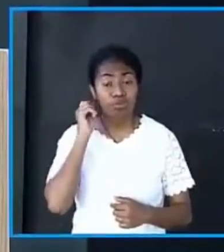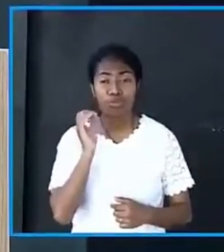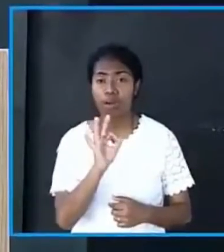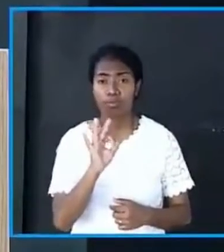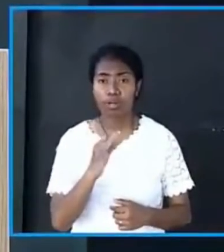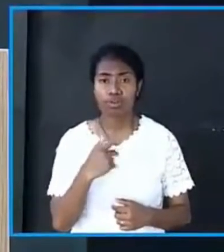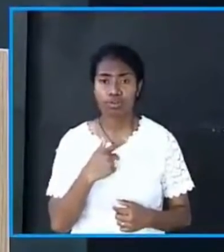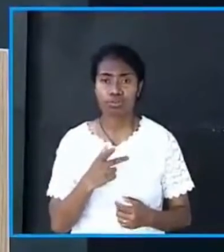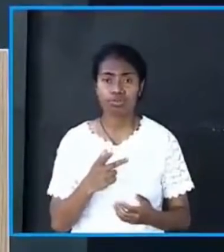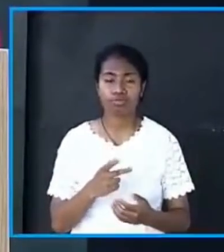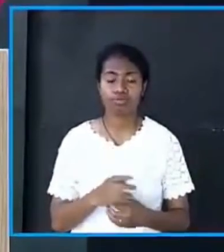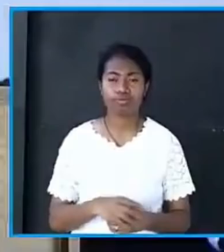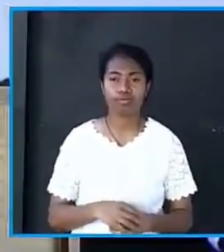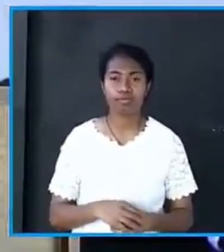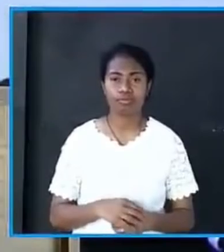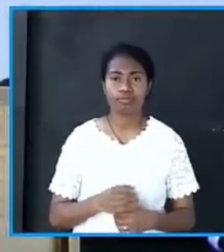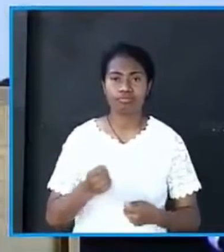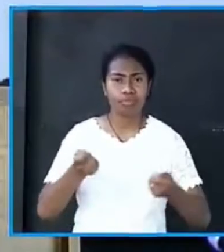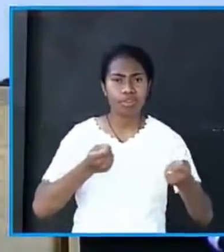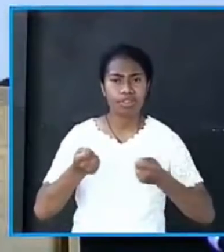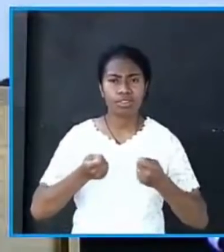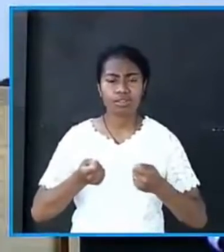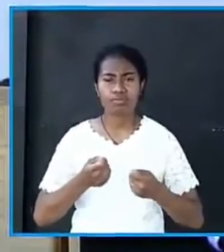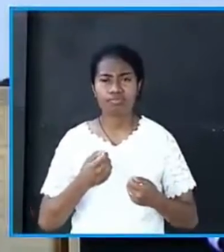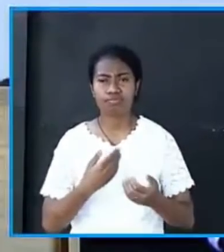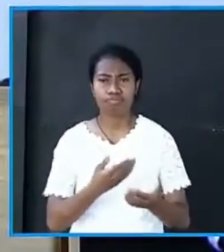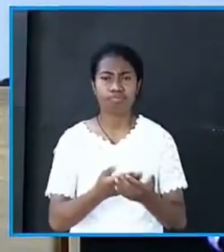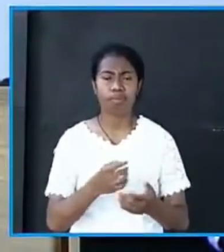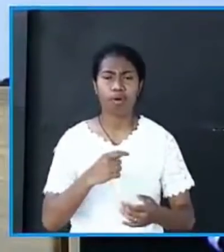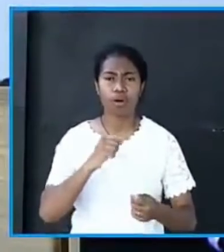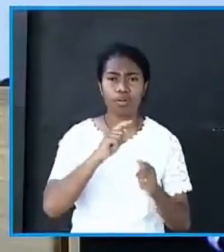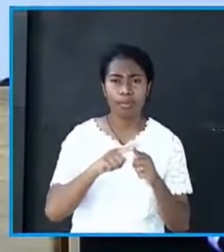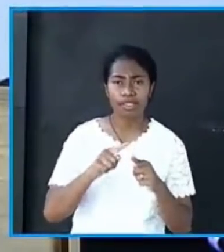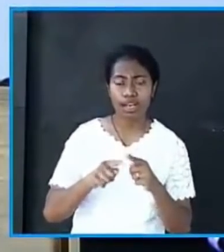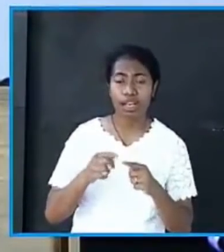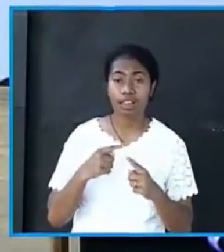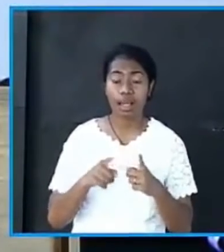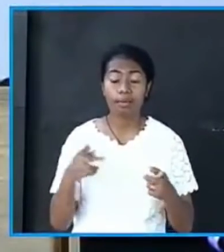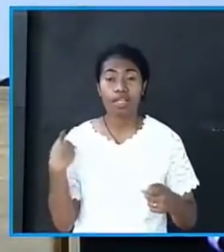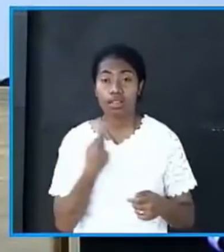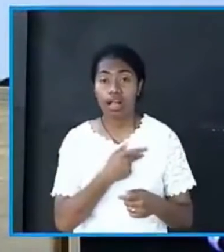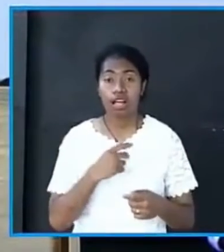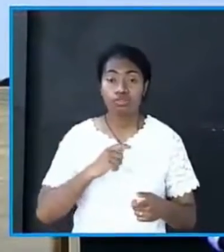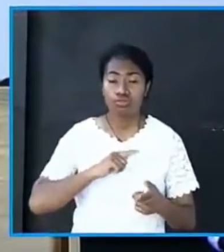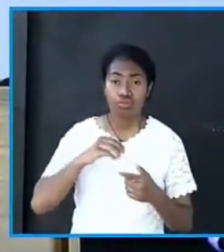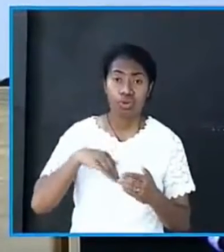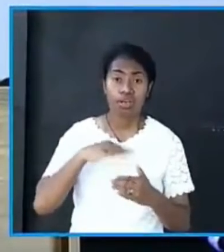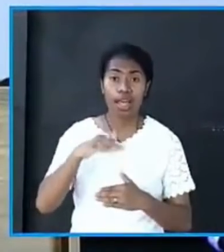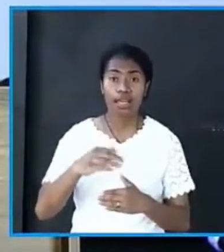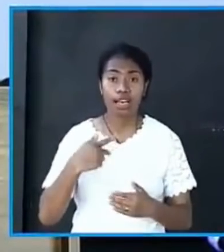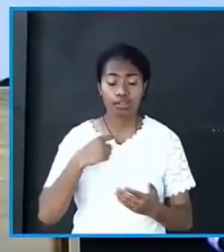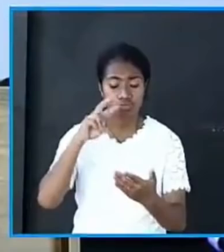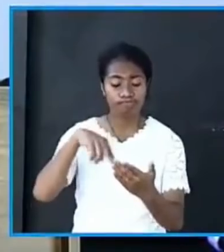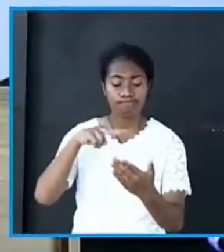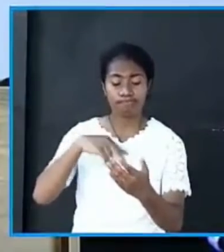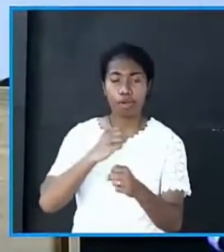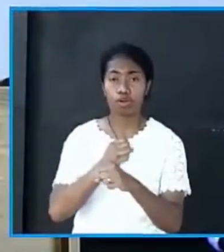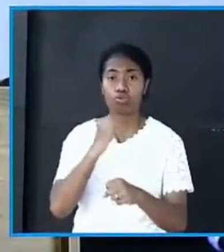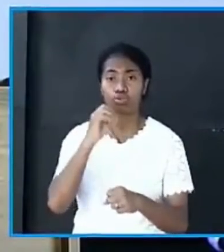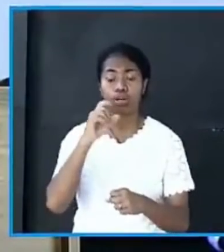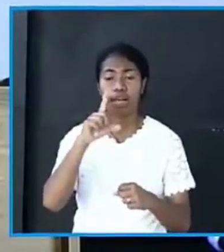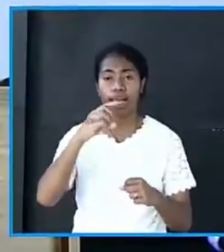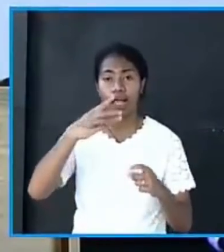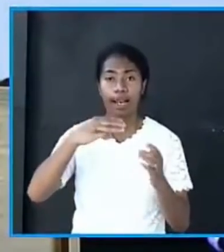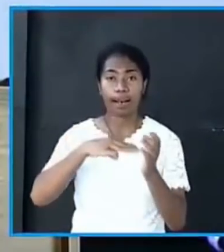bergantung pada orang yang bisa menyetir membawa saudara ke pasar cuma Naik mobil itu tinggal tekan saja Google Map nya ke Pasar